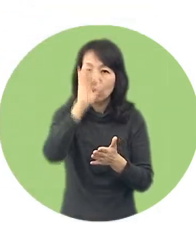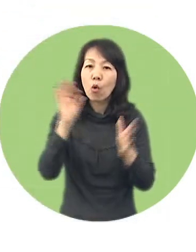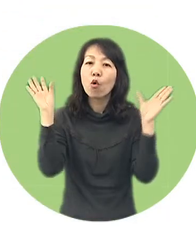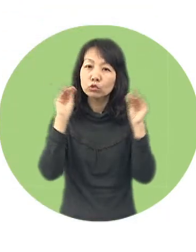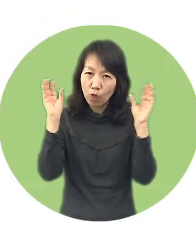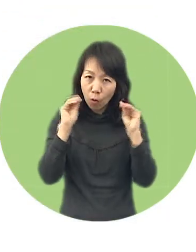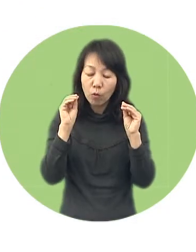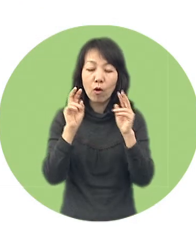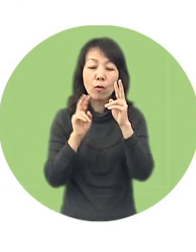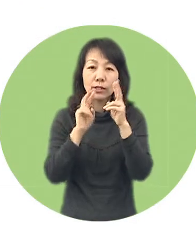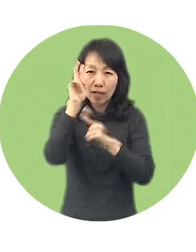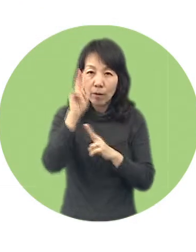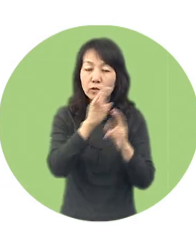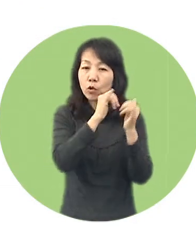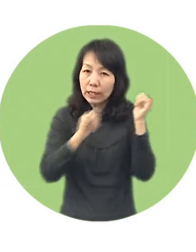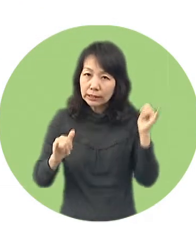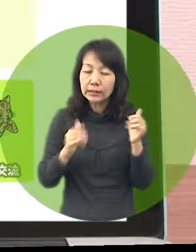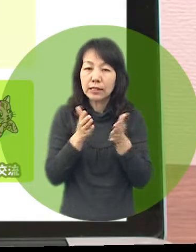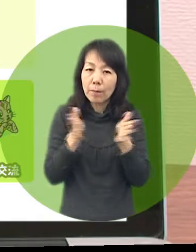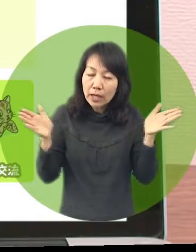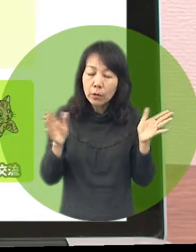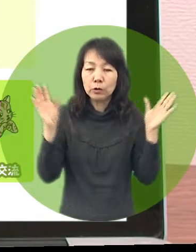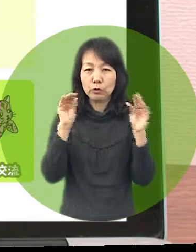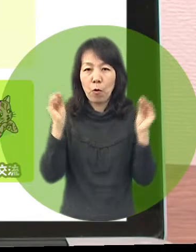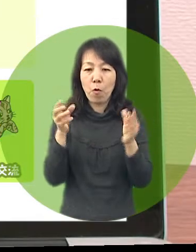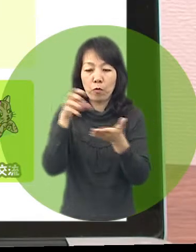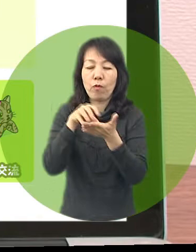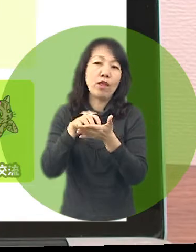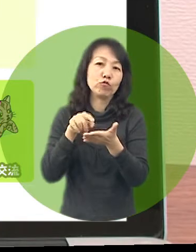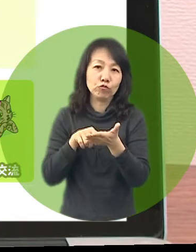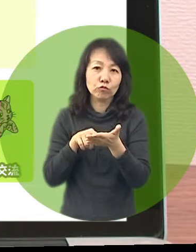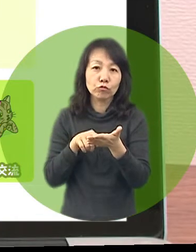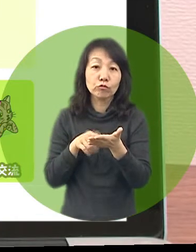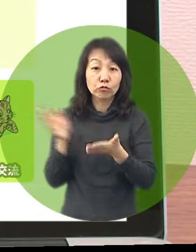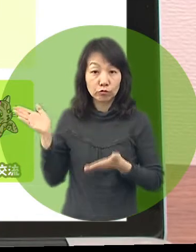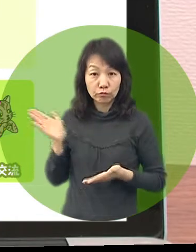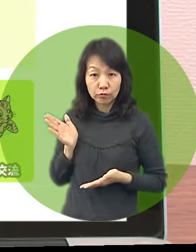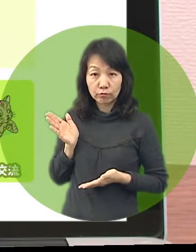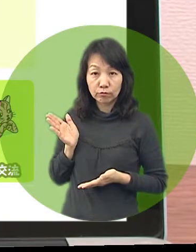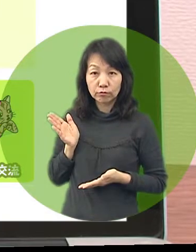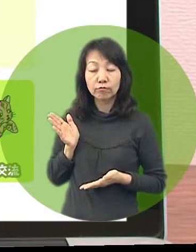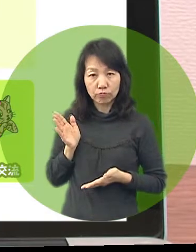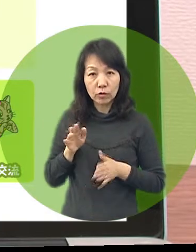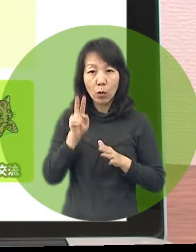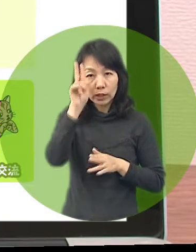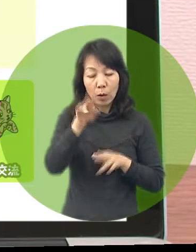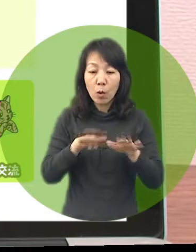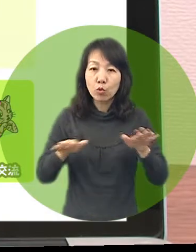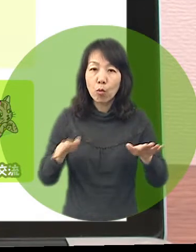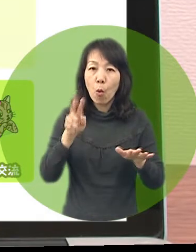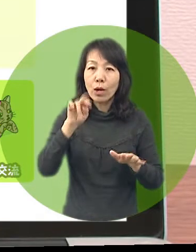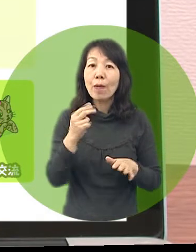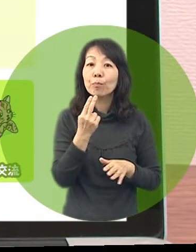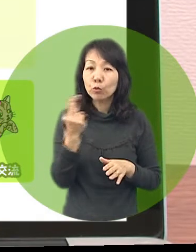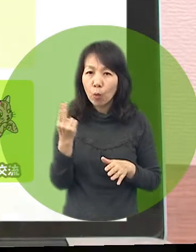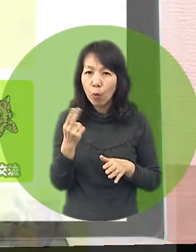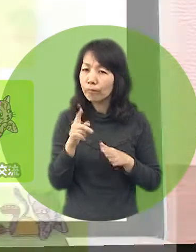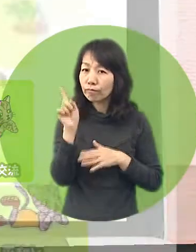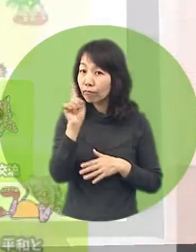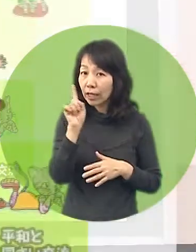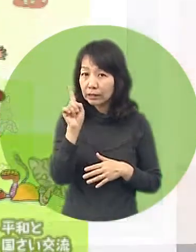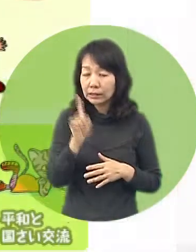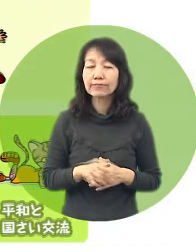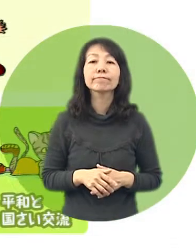する幅広い情報も紹介しています。 そしてこちらに出ている沖縄こどもランドとはどのような内容でしょう